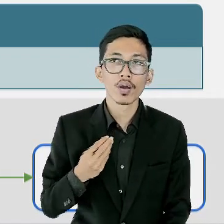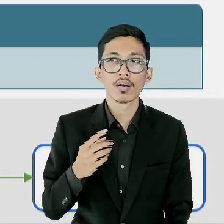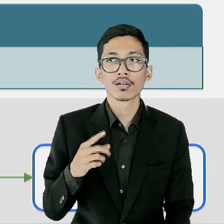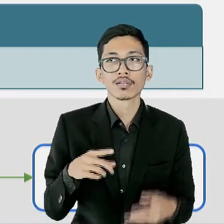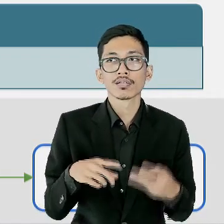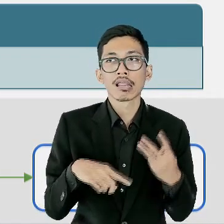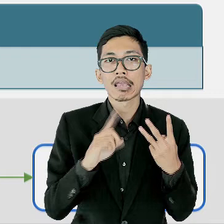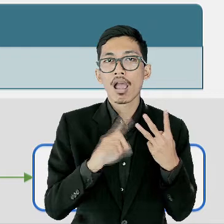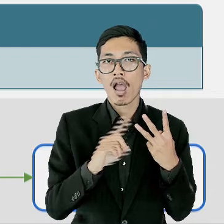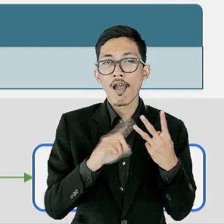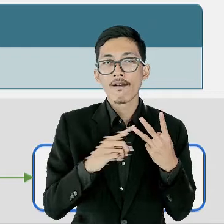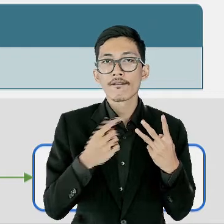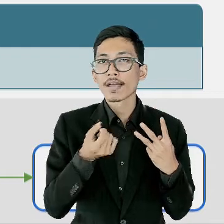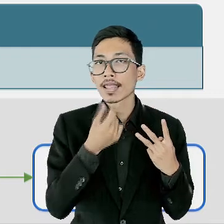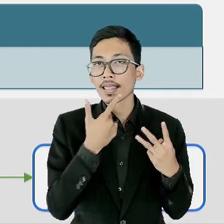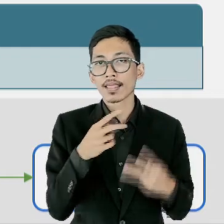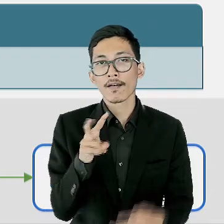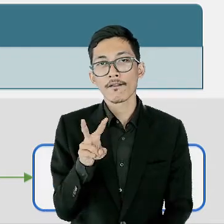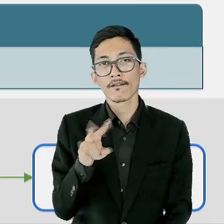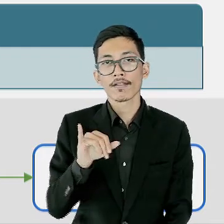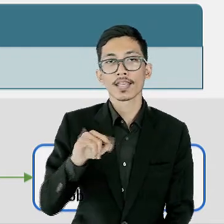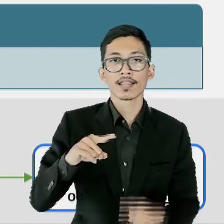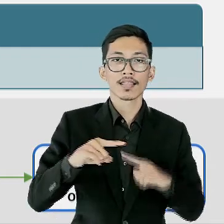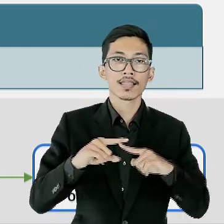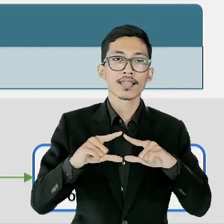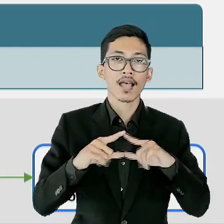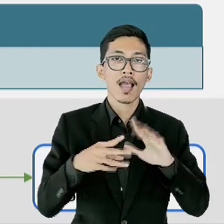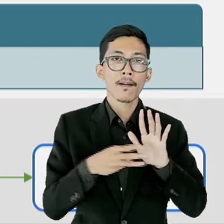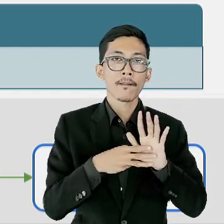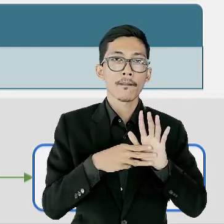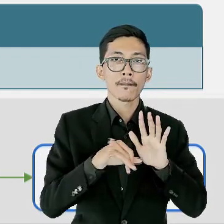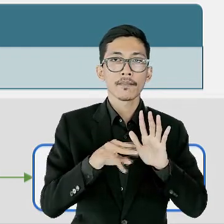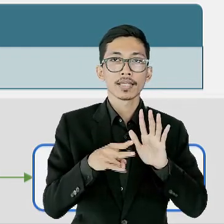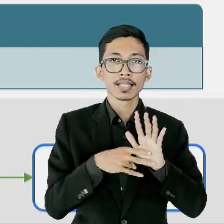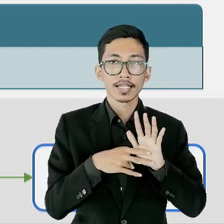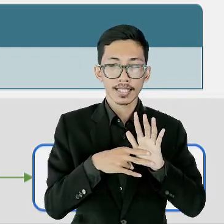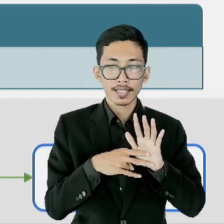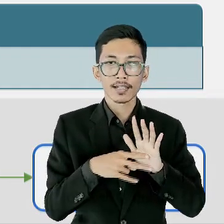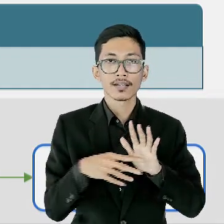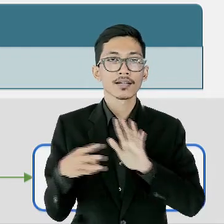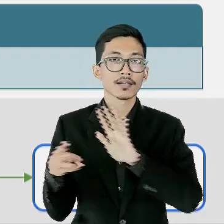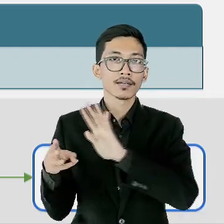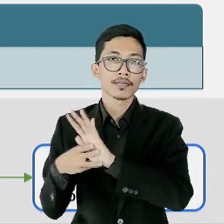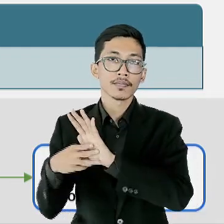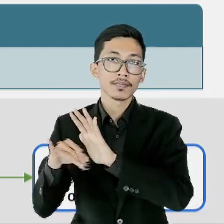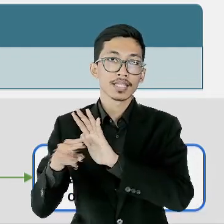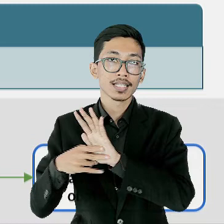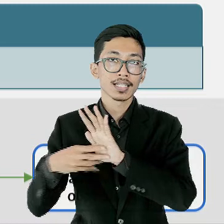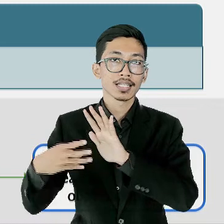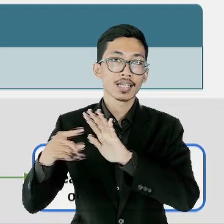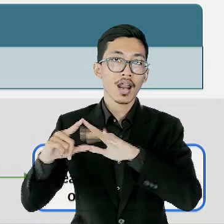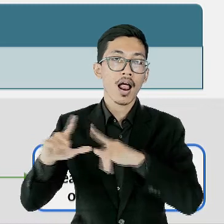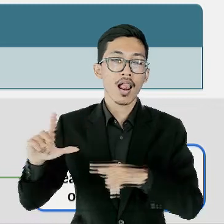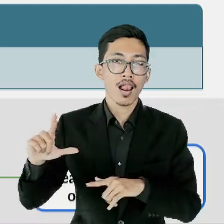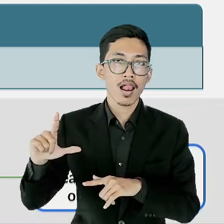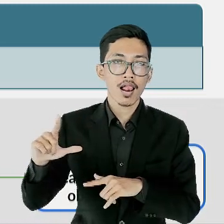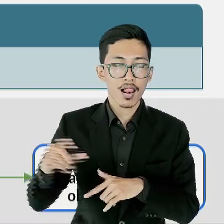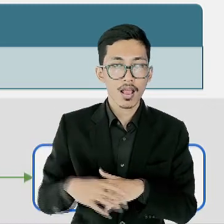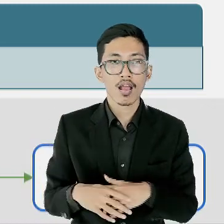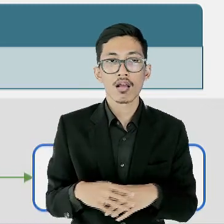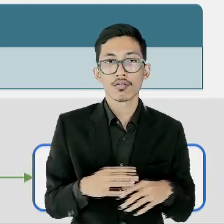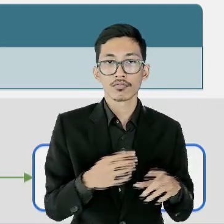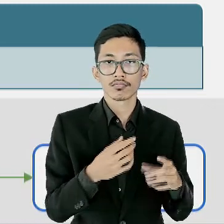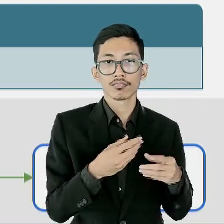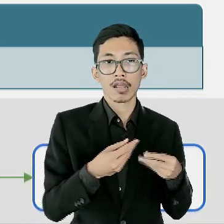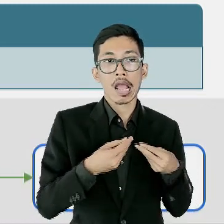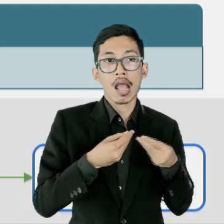vitamin dan mineral. Penting untuk diketahui bahwa pemberian obat pada setiap pasien COVID-19 akan